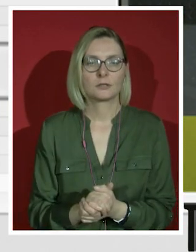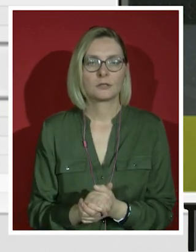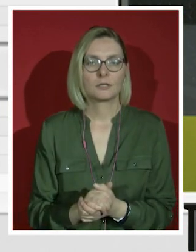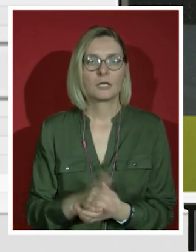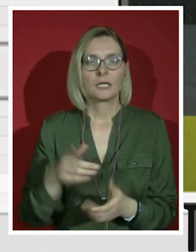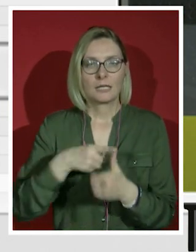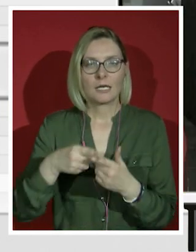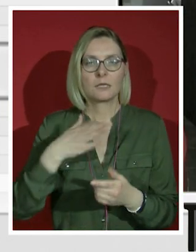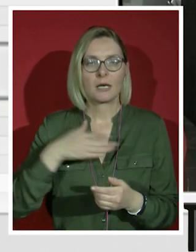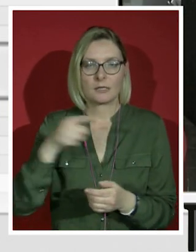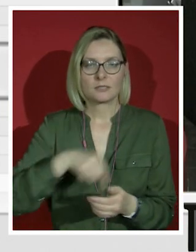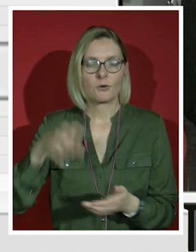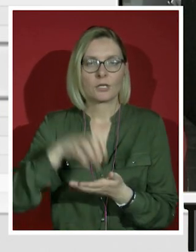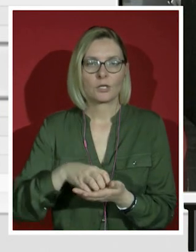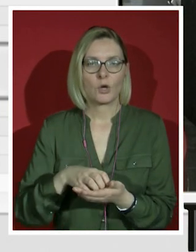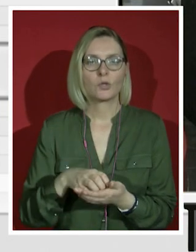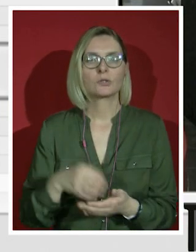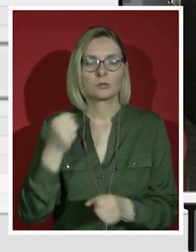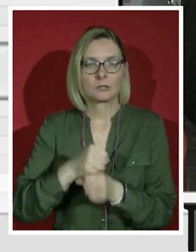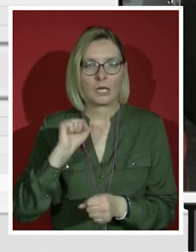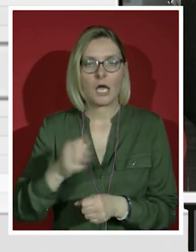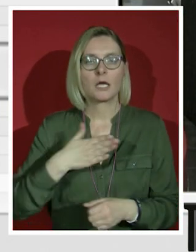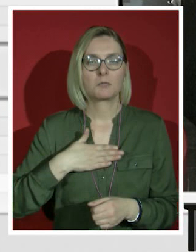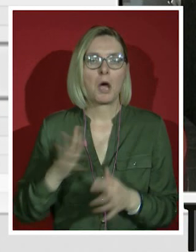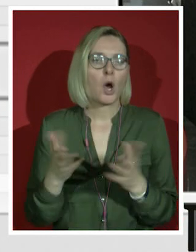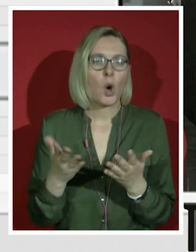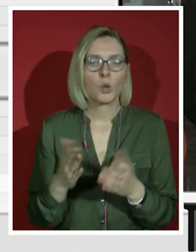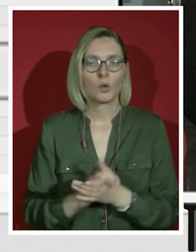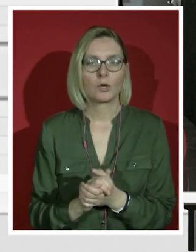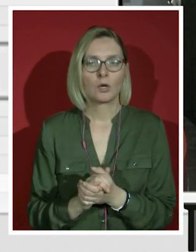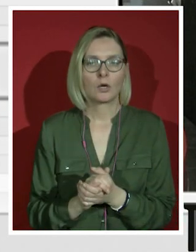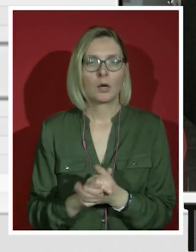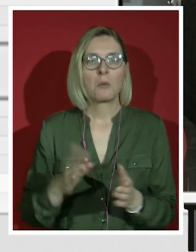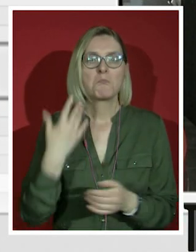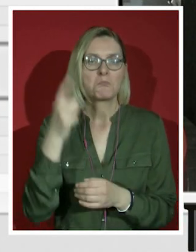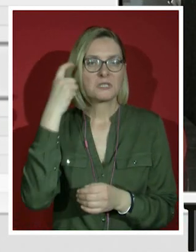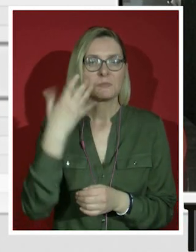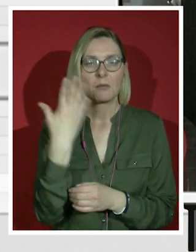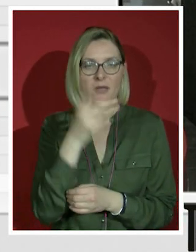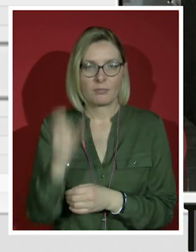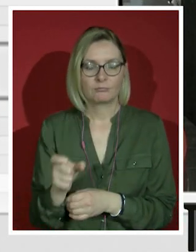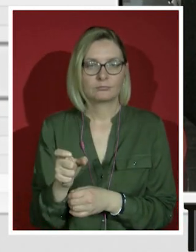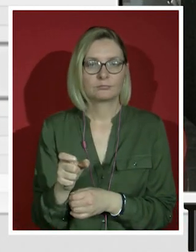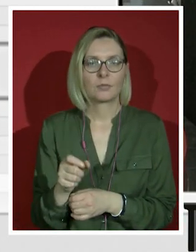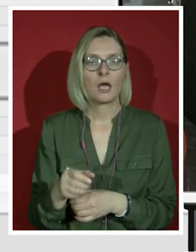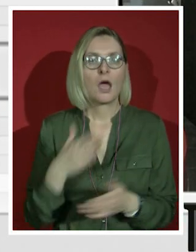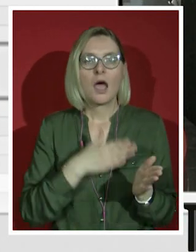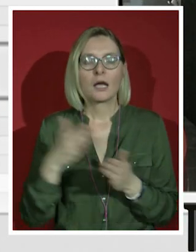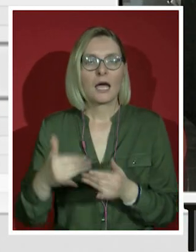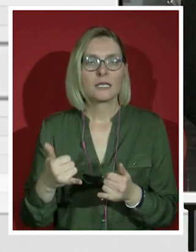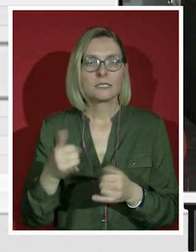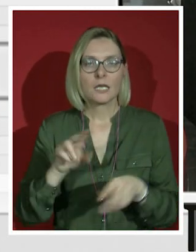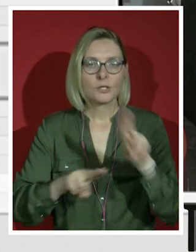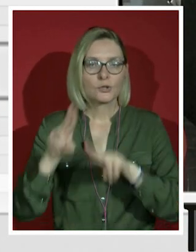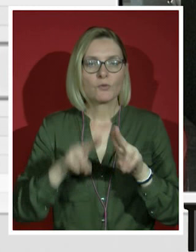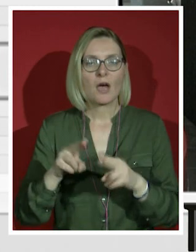такви? Има. Има органски производители. Колку? Па, мислам дека не се повеќе од 5. Да. Каде најчесто се одгледуваат